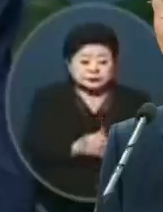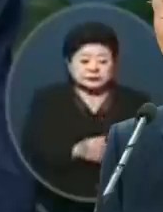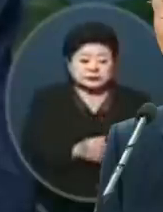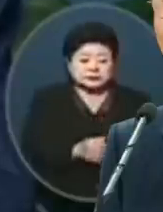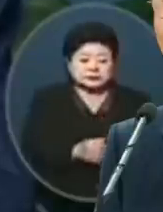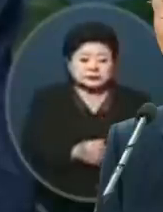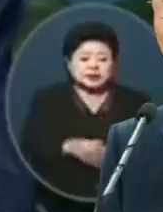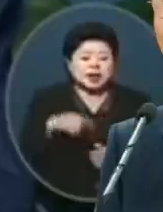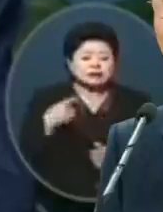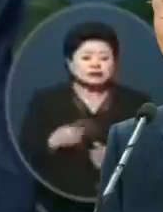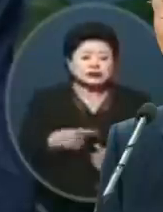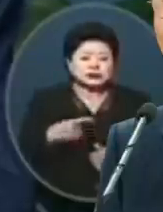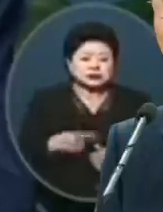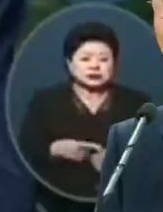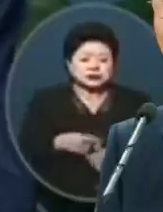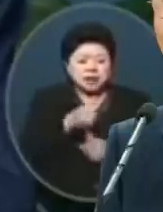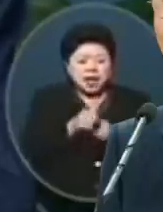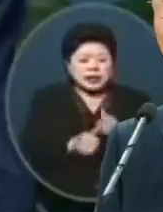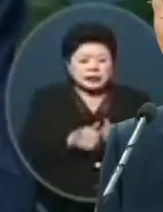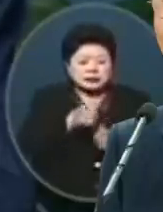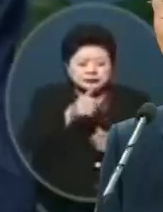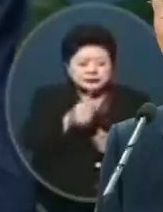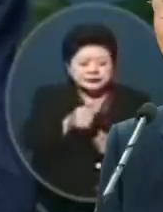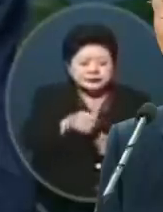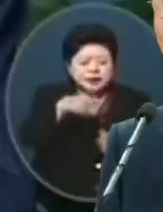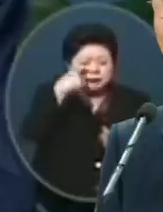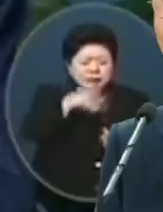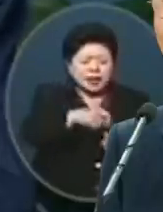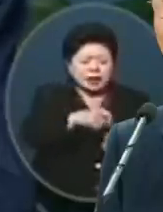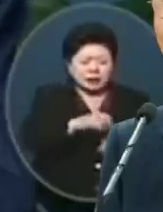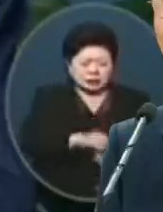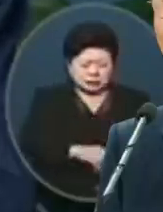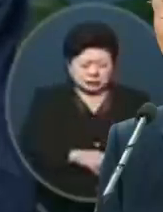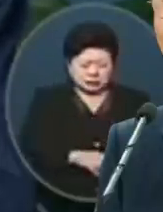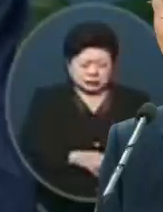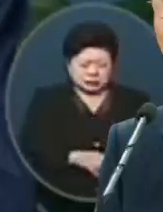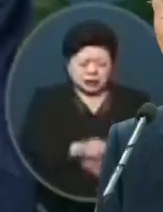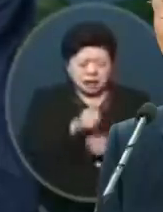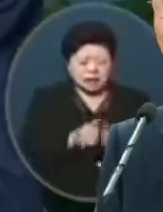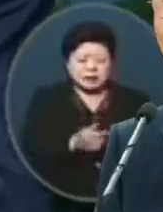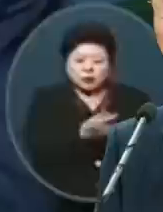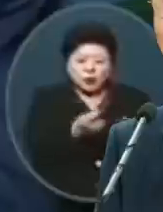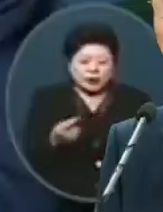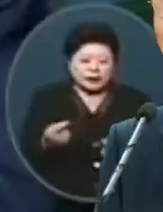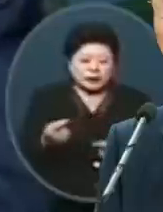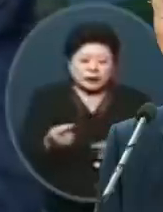하나님을 무시하거나 하나님과 어깨를 나란히 갇혀야